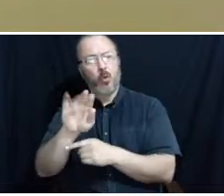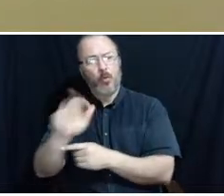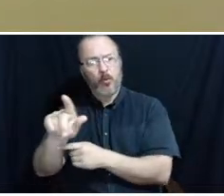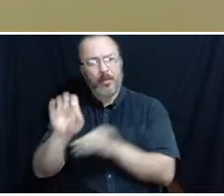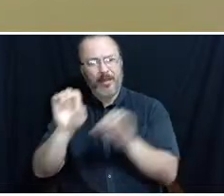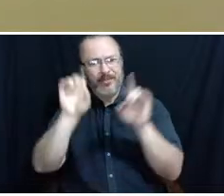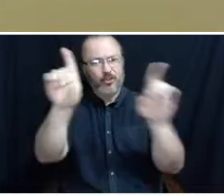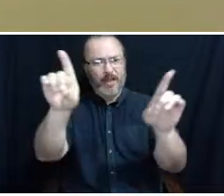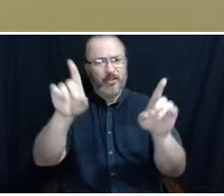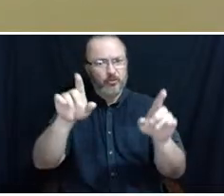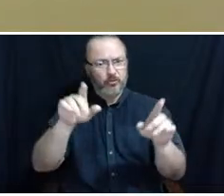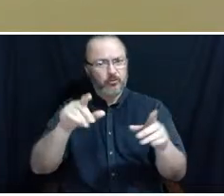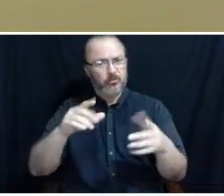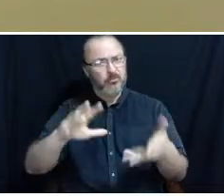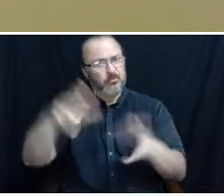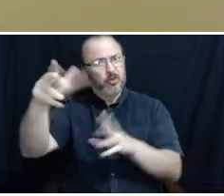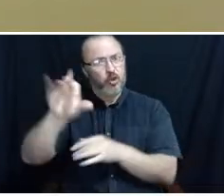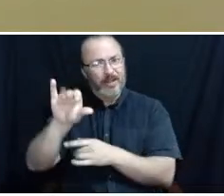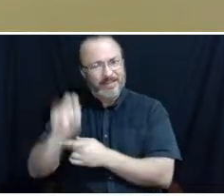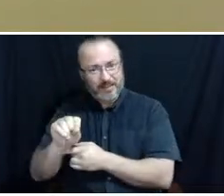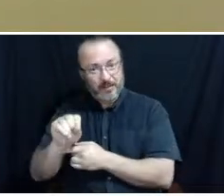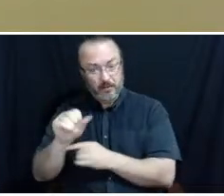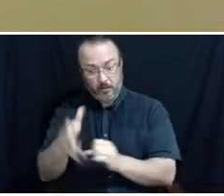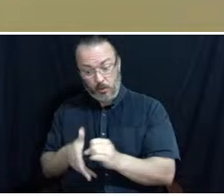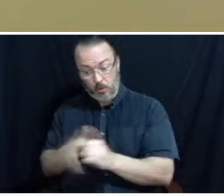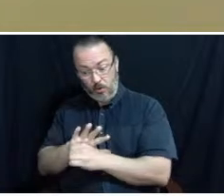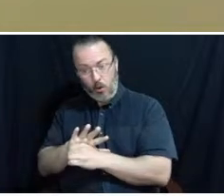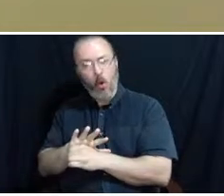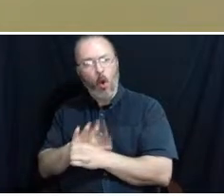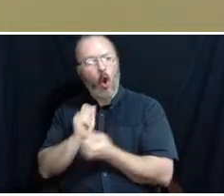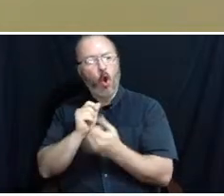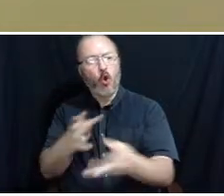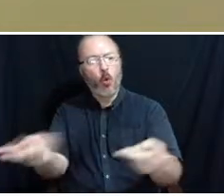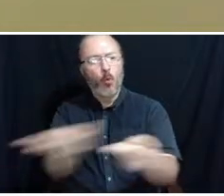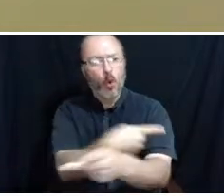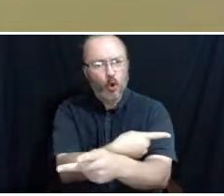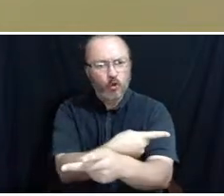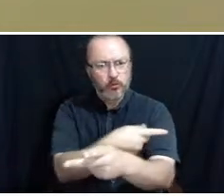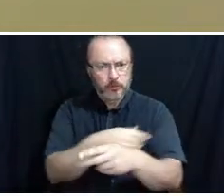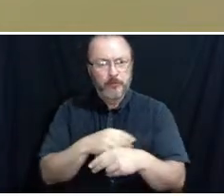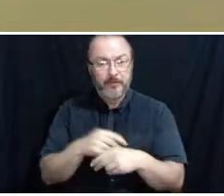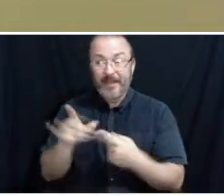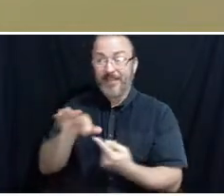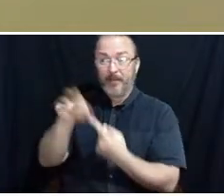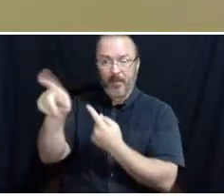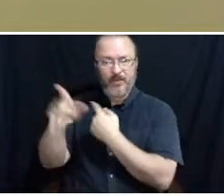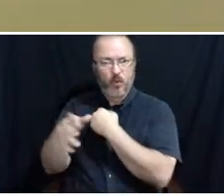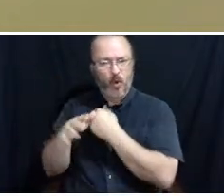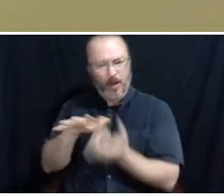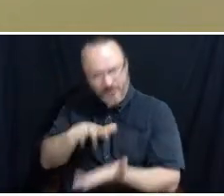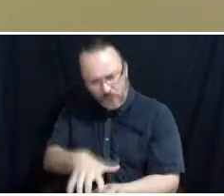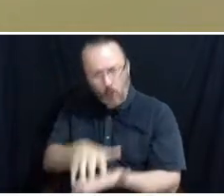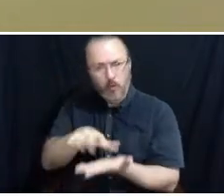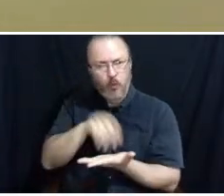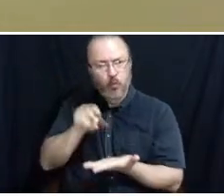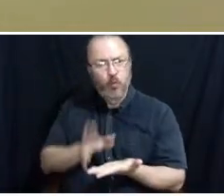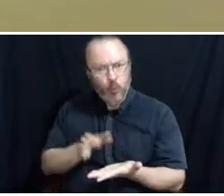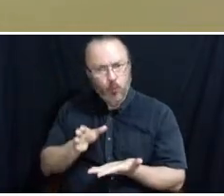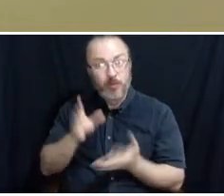de la COVID-19. Cela a exacerbé les inégalités, en particulier pour les élèves et les enseignants les plus